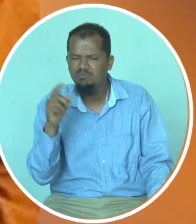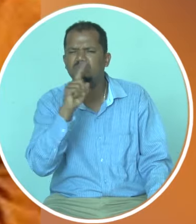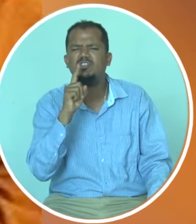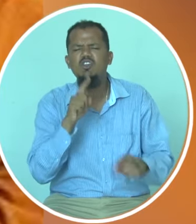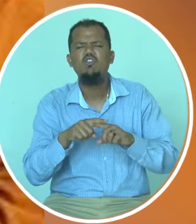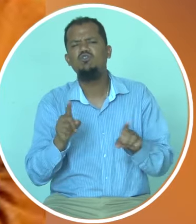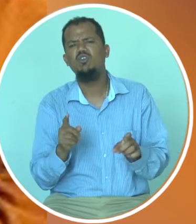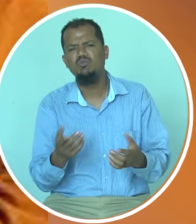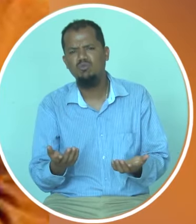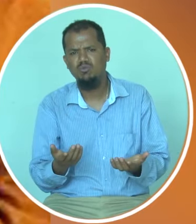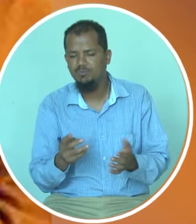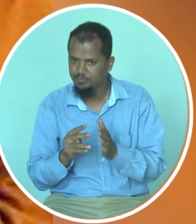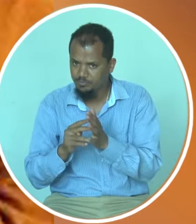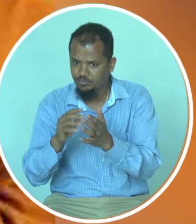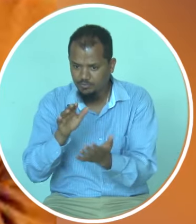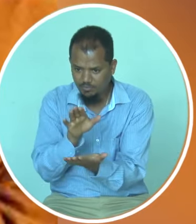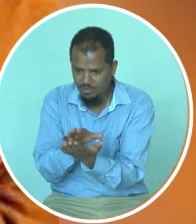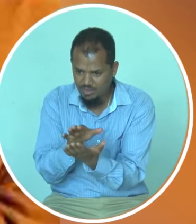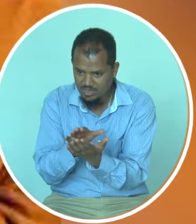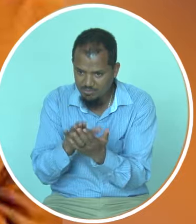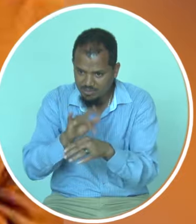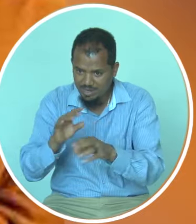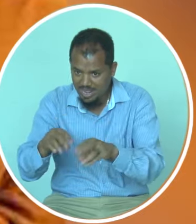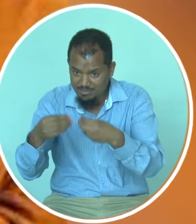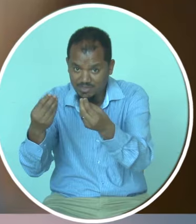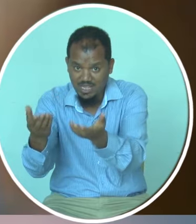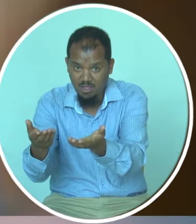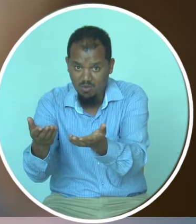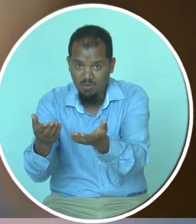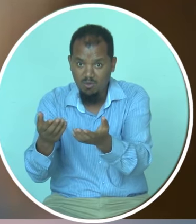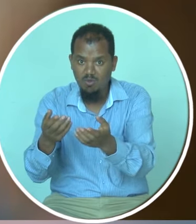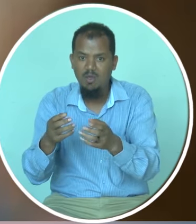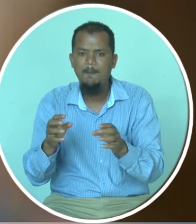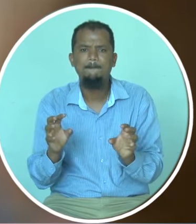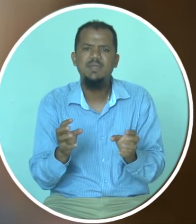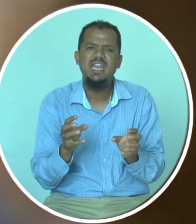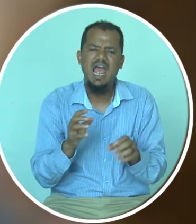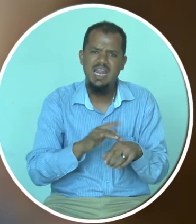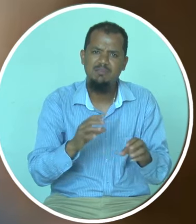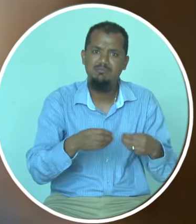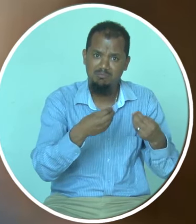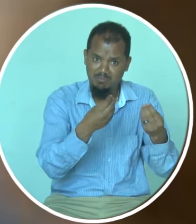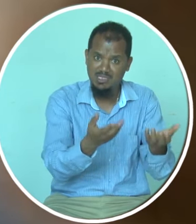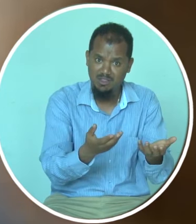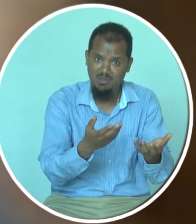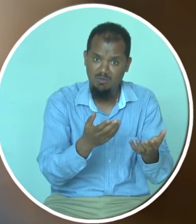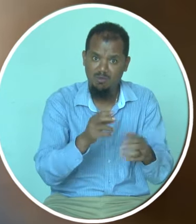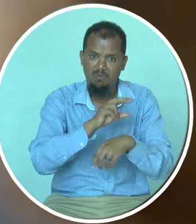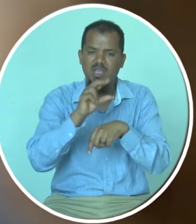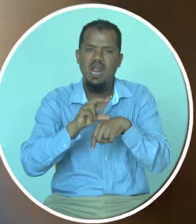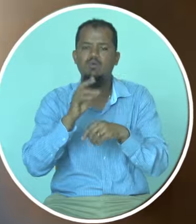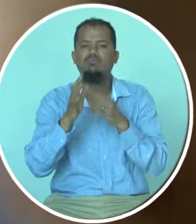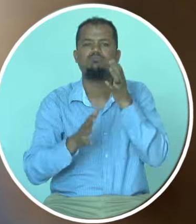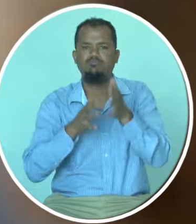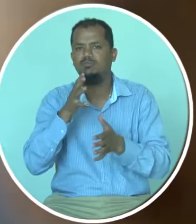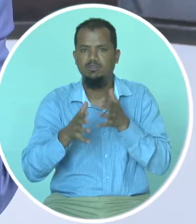ምንድነው ልዩነቱ ያልሽ እንደሆነ ለምሳሌ ትምህርት ቤት ላይ የሚሰጠው መገናኛ ብዙሃን ላይ የሚቀርበው ብሔራዊ